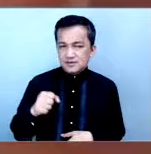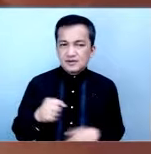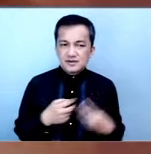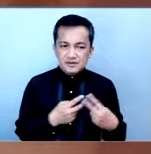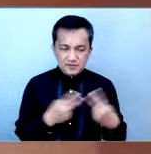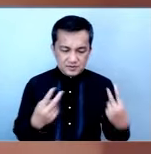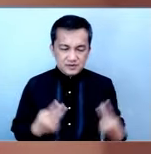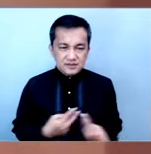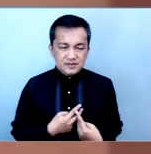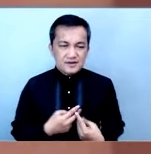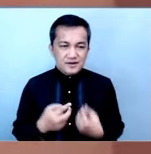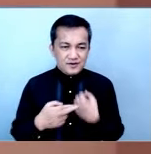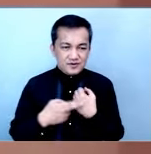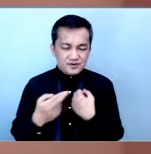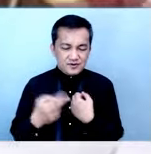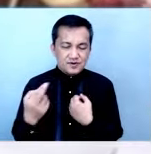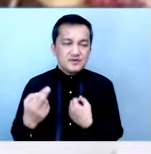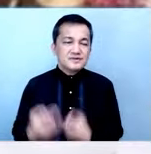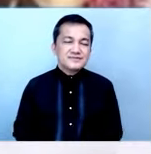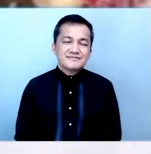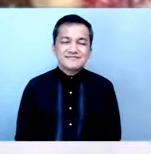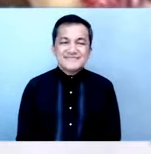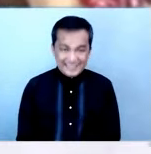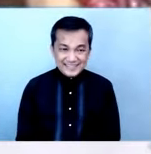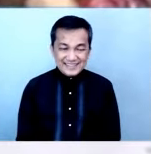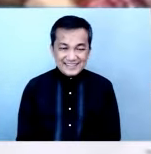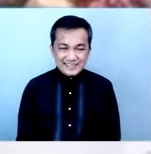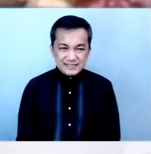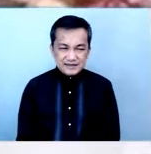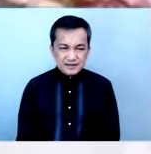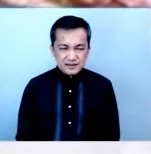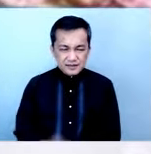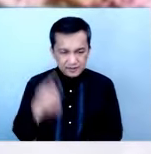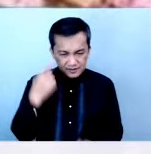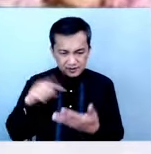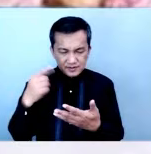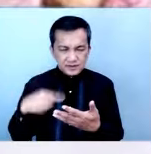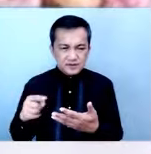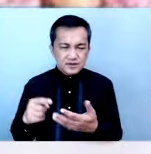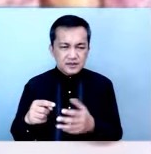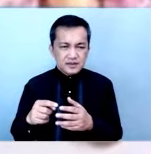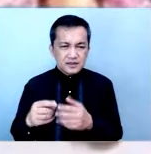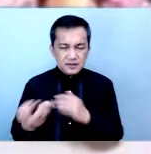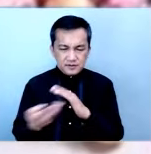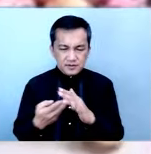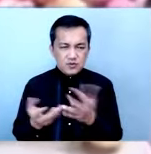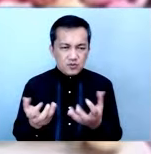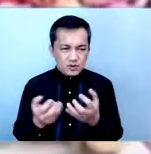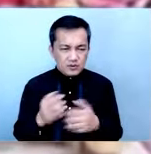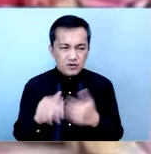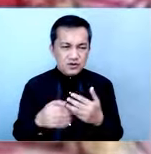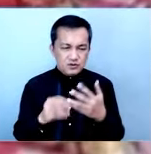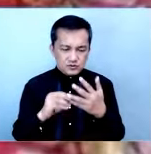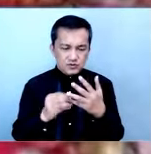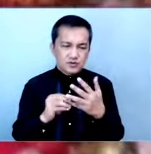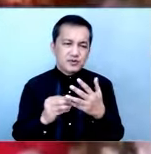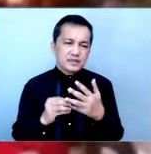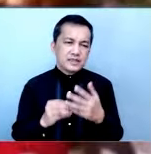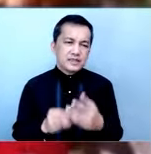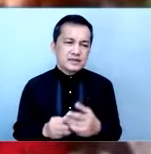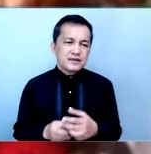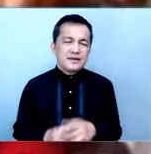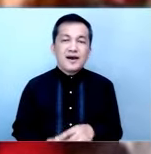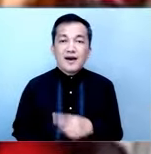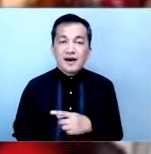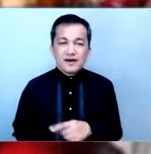pag romantic, tas ang pansin ko pa, pag pinoprofile ko the client, they want na talagang all strawberry pag matagal na sila. Matagal